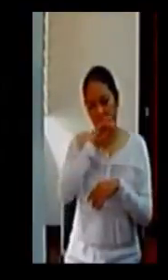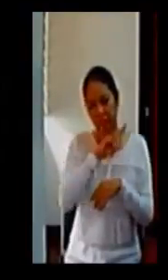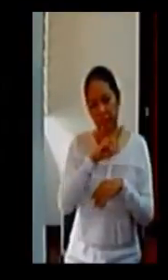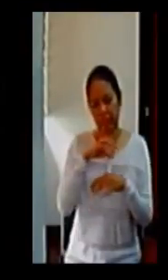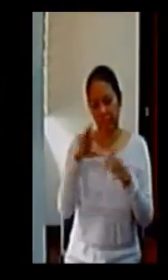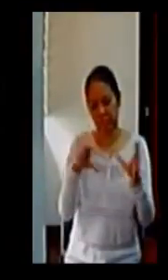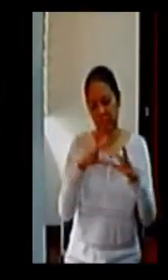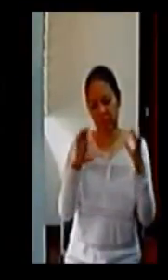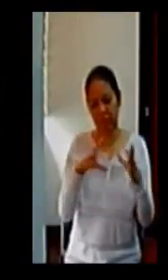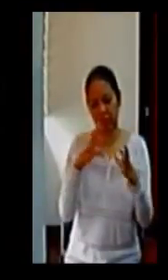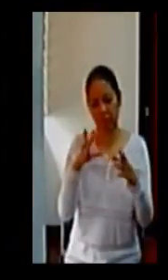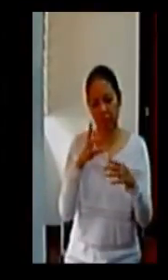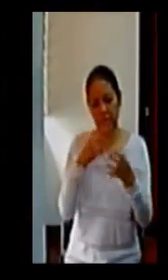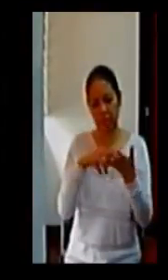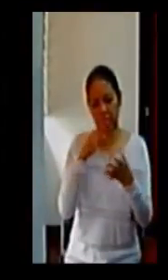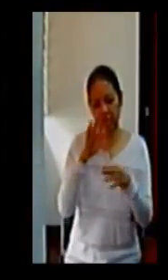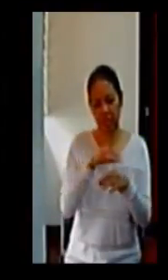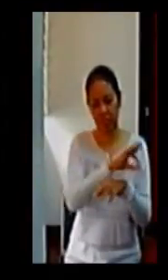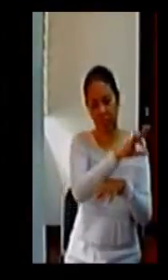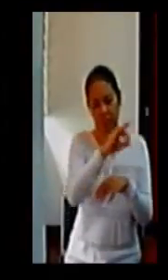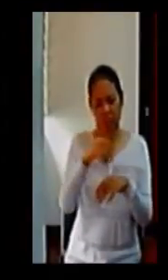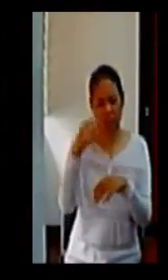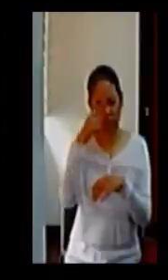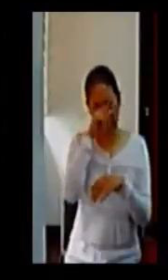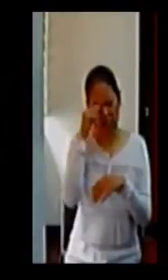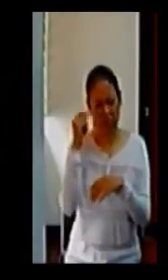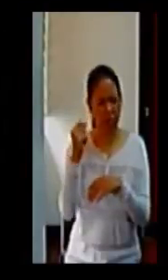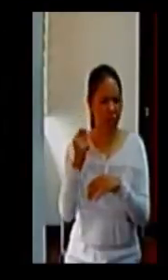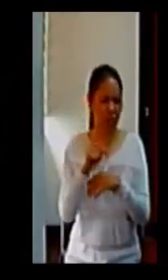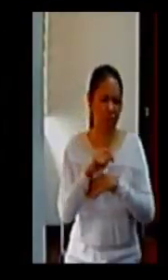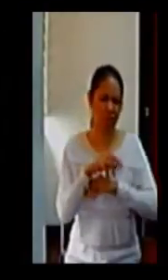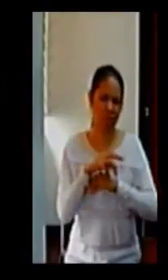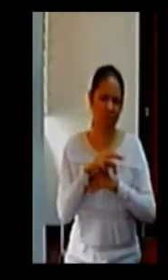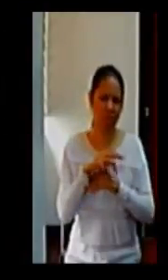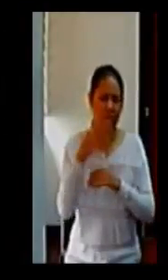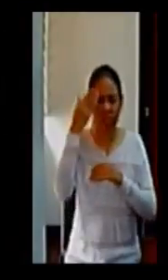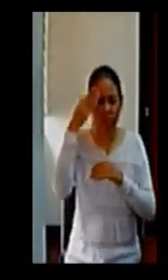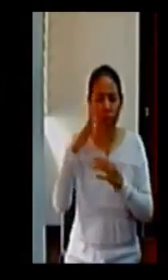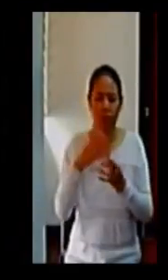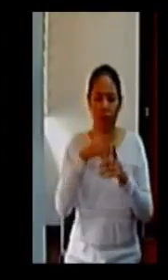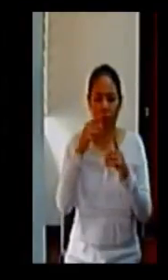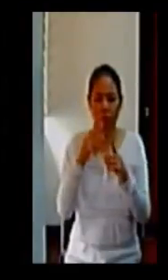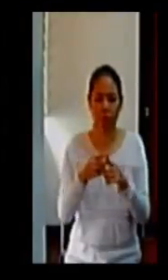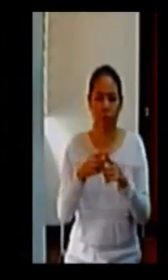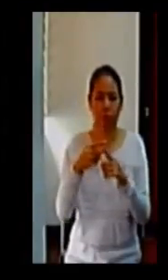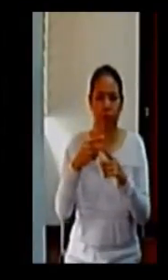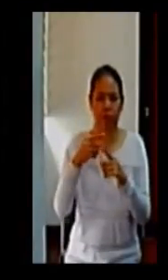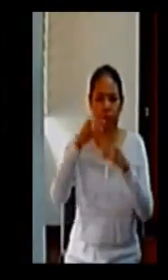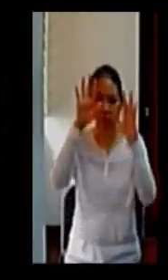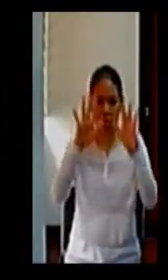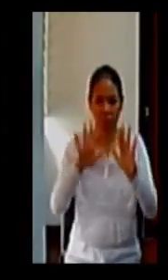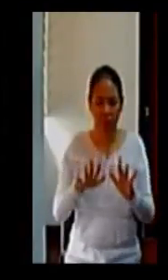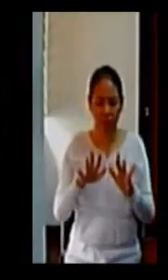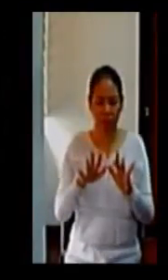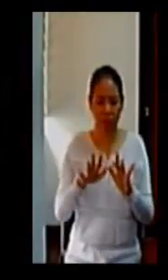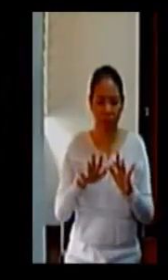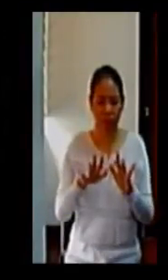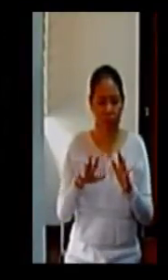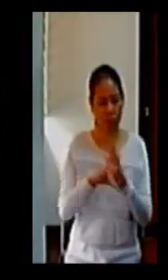mag-trabaho sa palayan dahil hindi mo talaga mamalayan kung uulan ba ngayon. For example, papasok